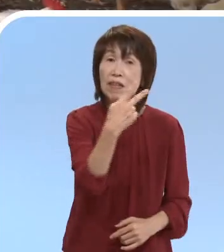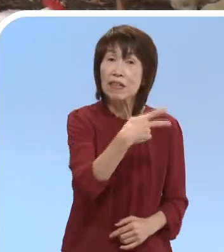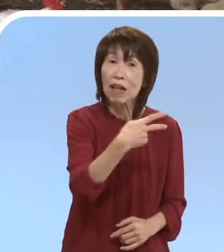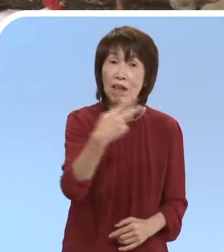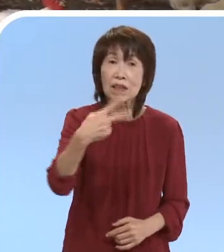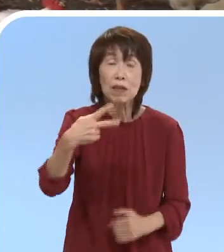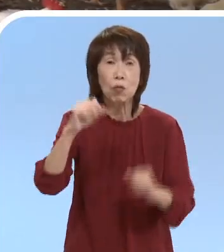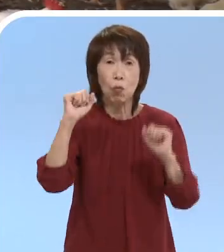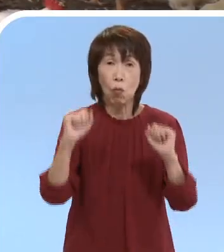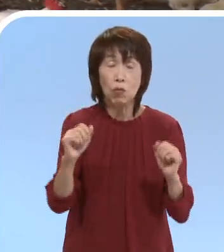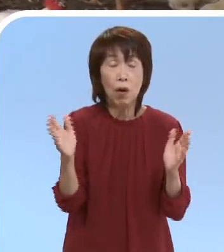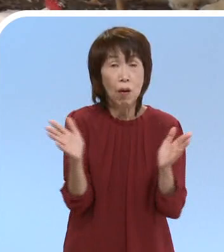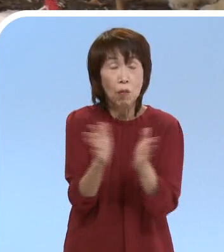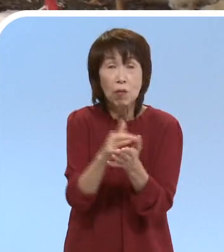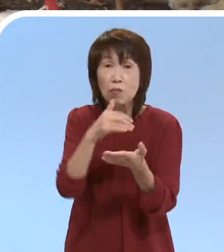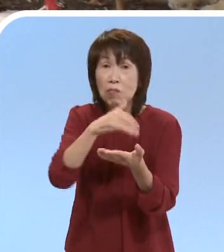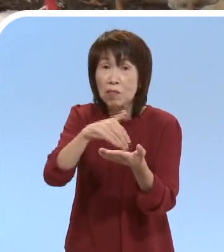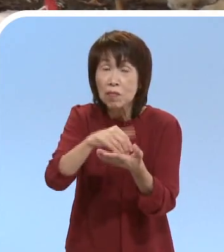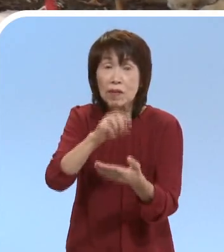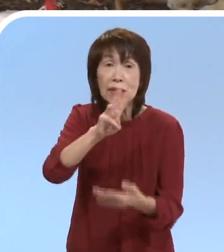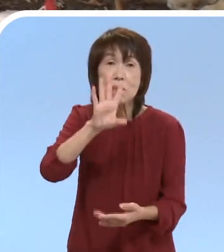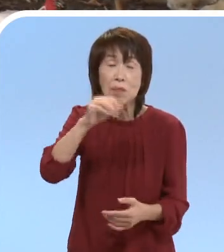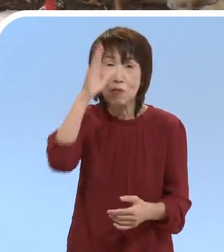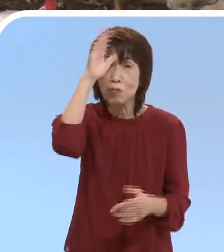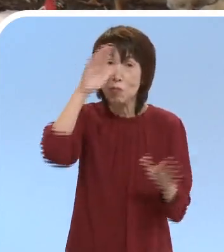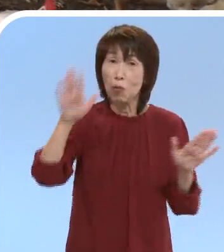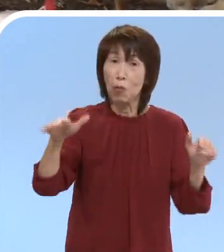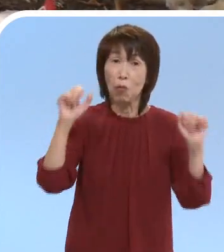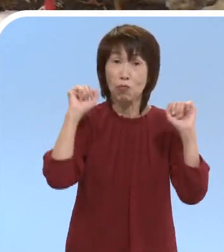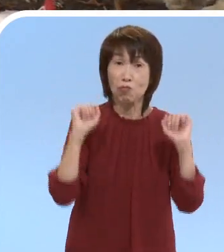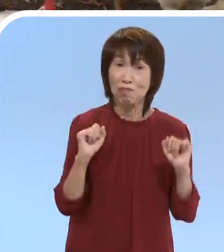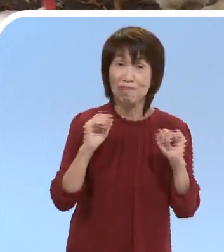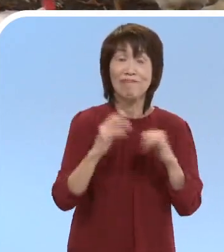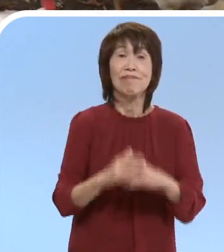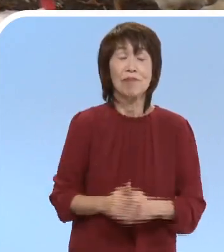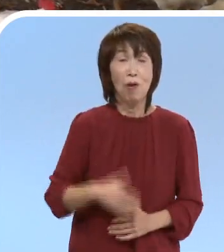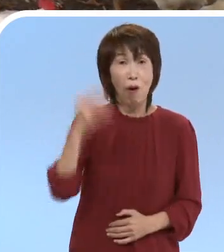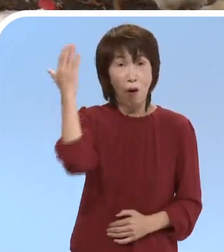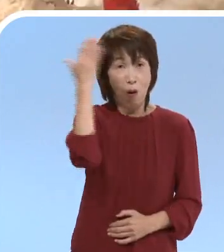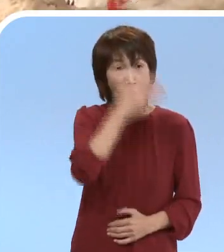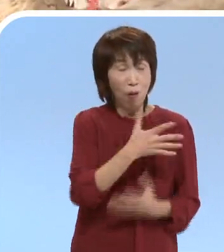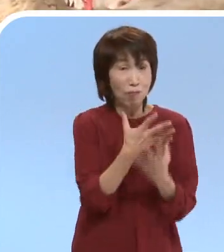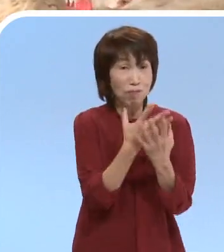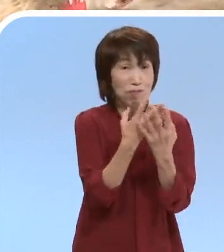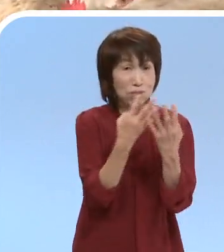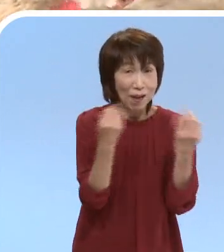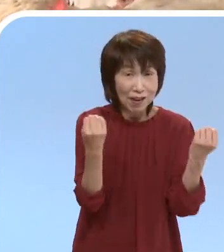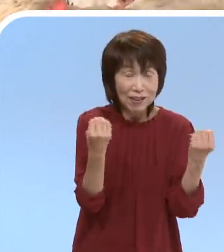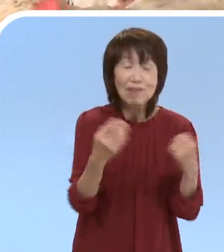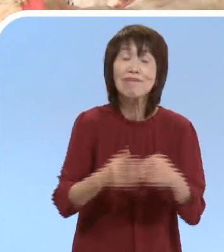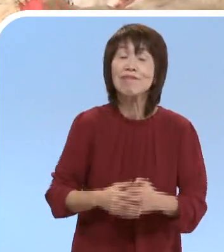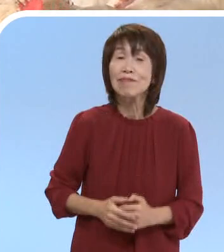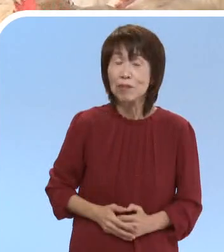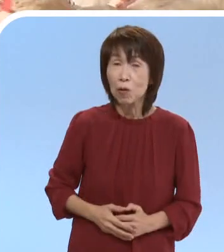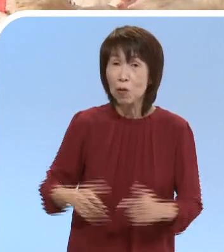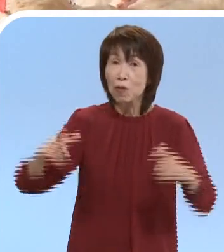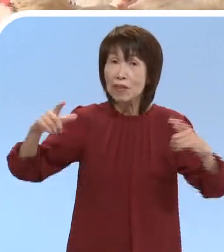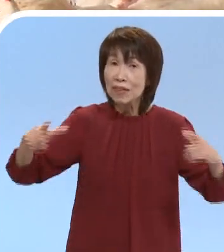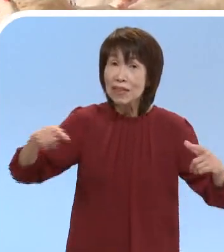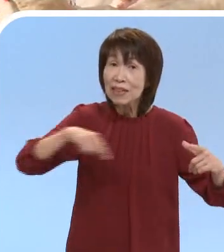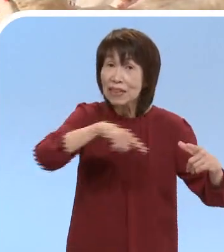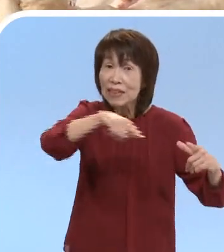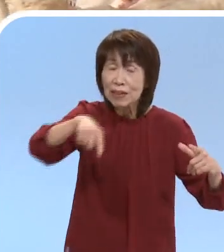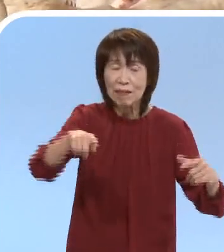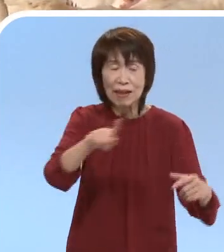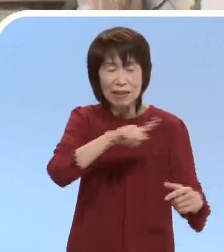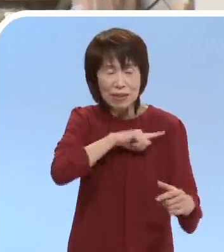首都鶏舎にですね、約2000羽入ってますので、3万羽の。 うわー、はい、3万羽、大規模ですね。 み